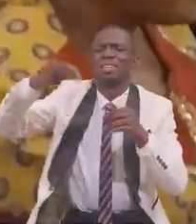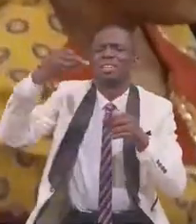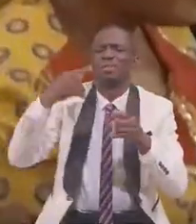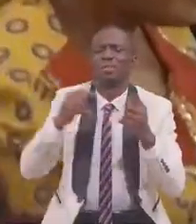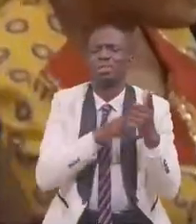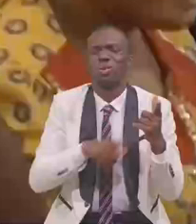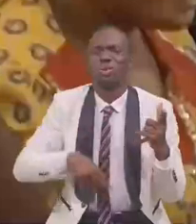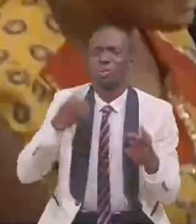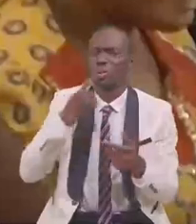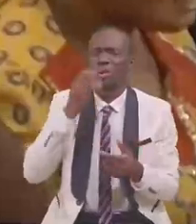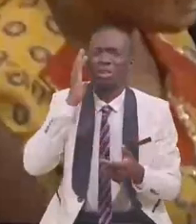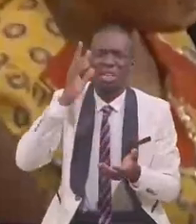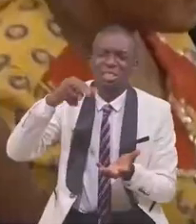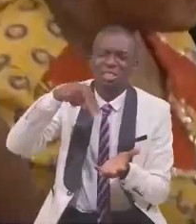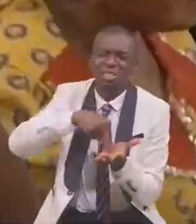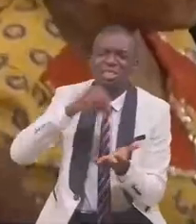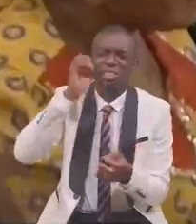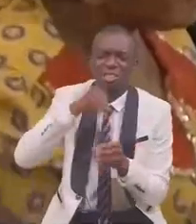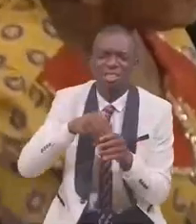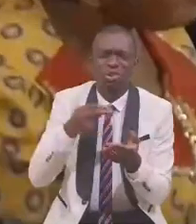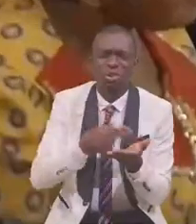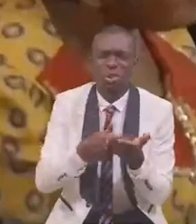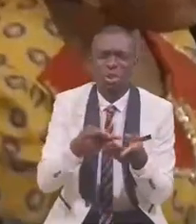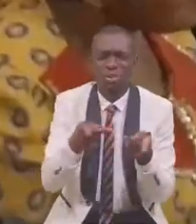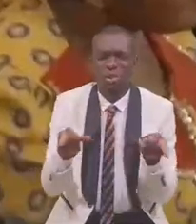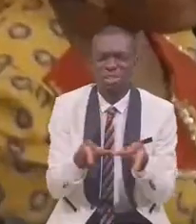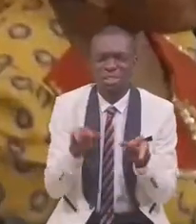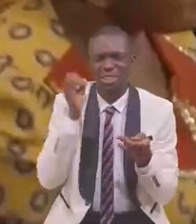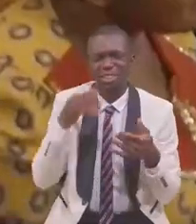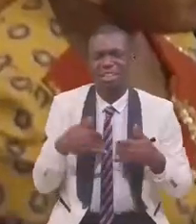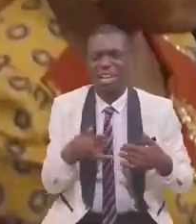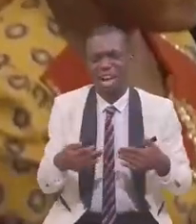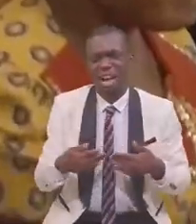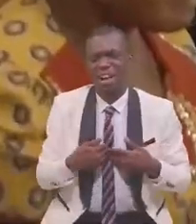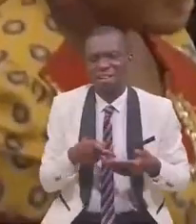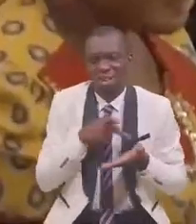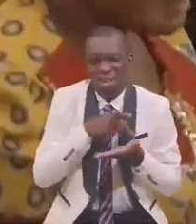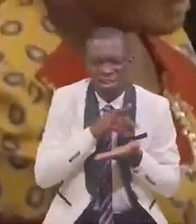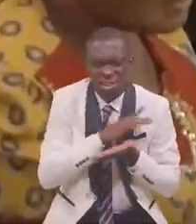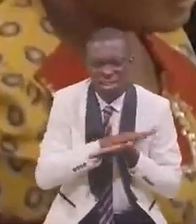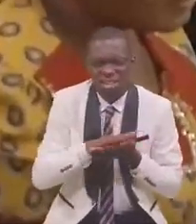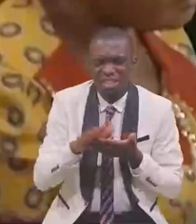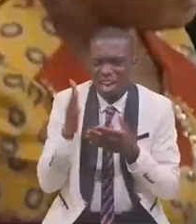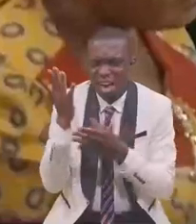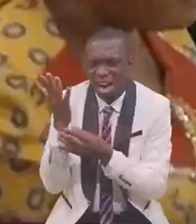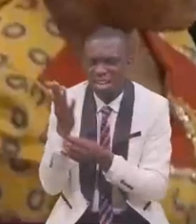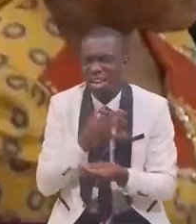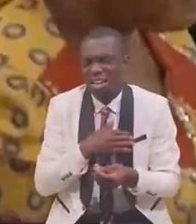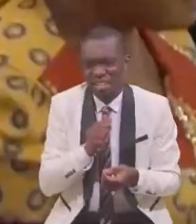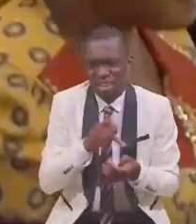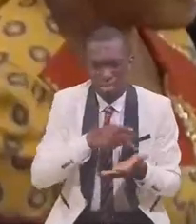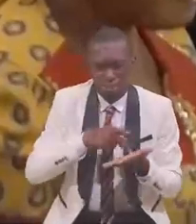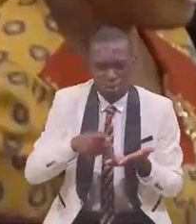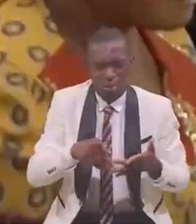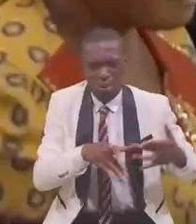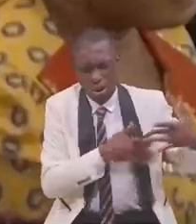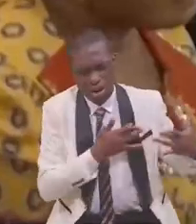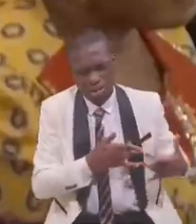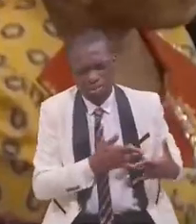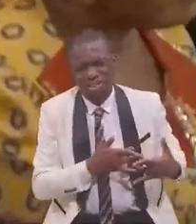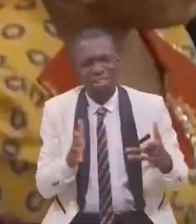qui a le cœur pur et les mains innocentes. Il a fait la provision pour cela. Jésus en a fait la provision. Il a fait